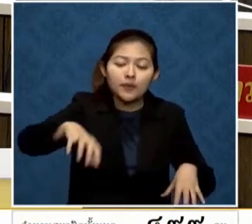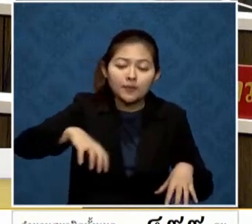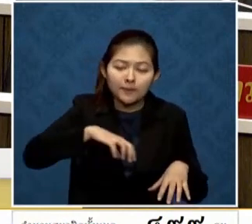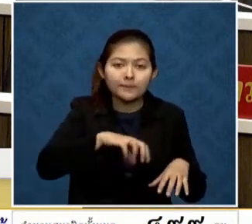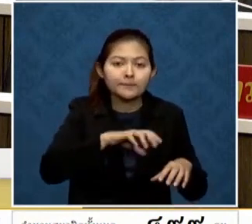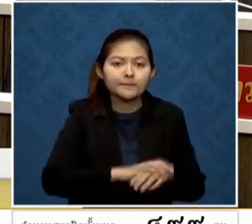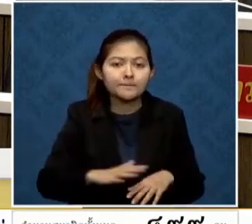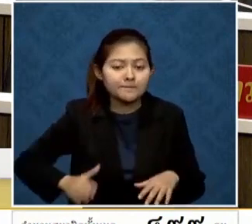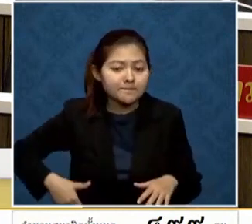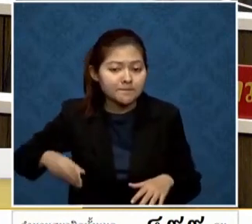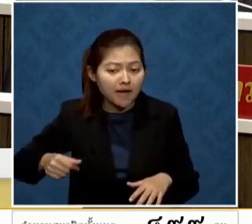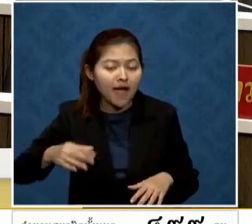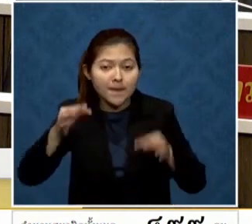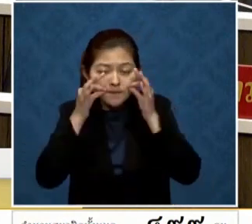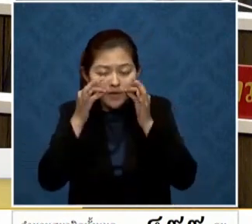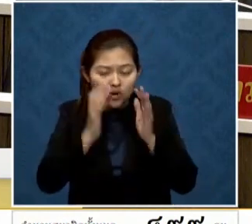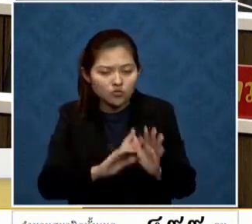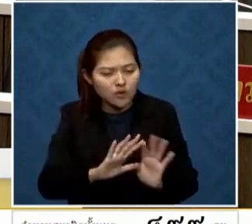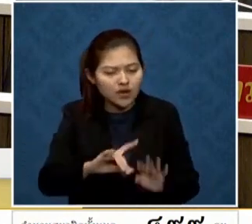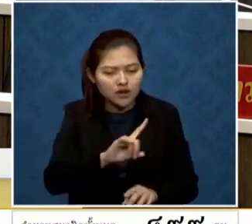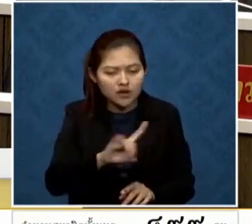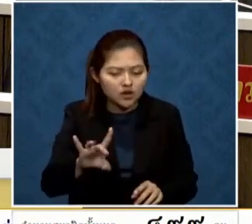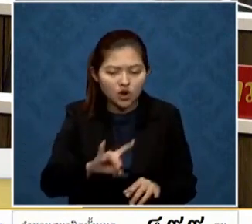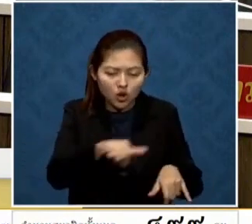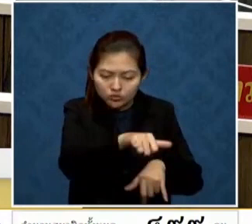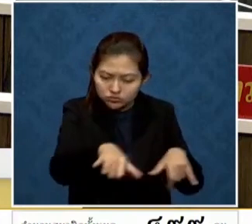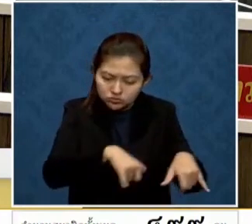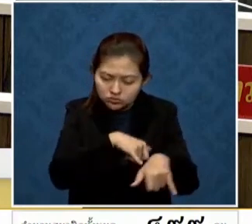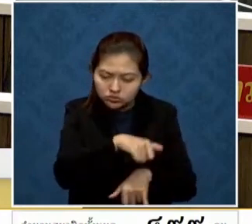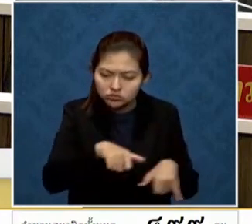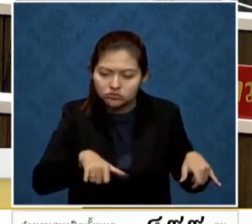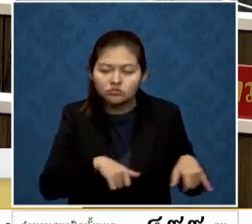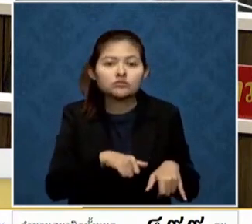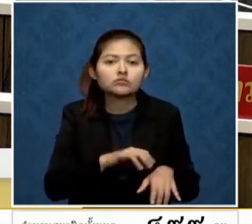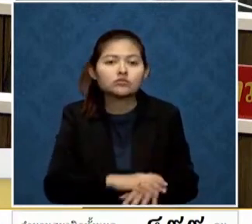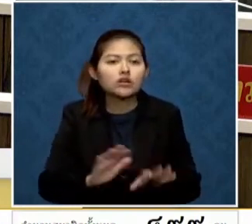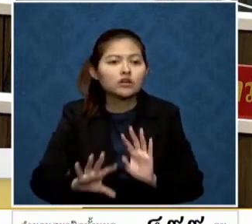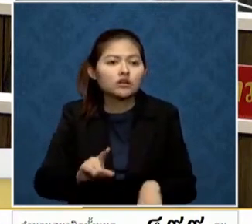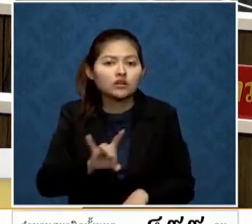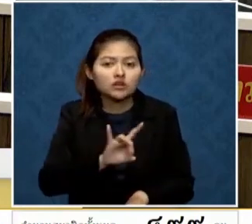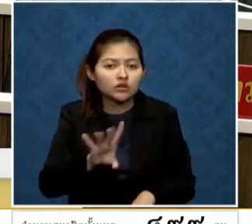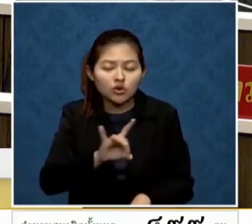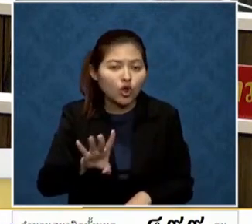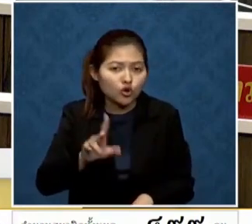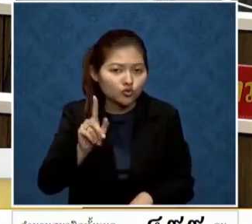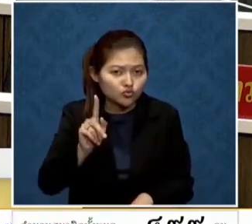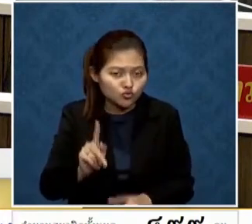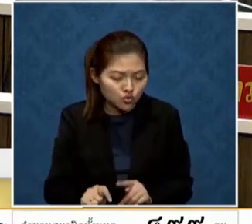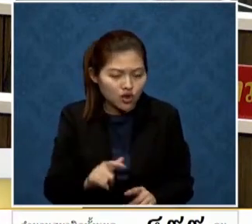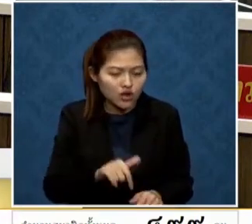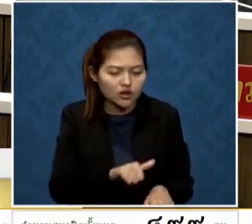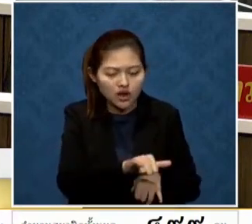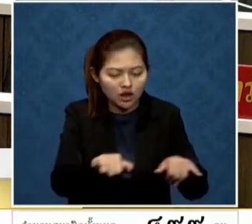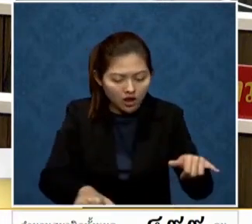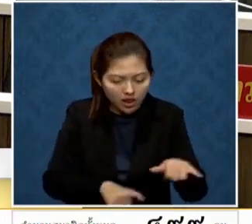สำหรับหมาแมวจร 100ตัวก็จะมีประชากรสุนัขหมาแมวจอประมาณ 100ตัวอยู่ตรงนั้นนะครับไม่ว่าจะเกิด